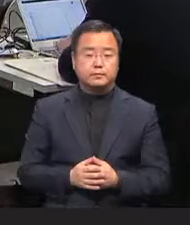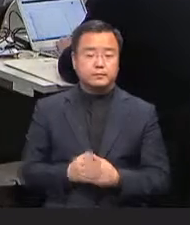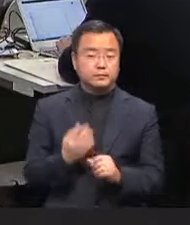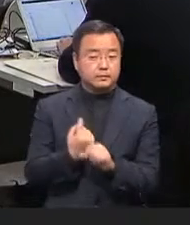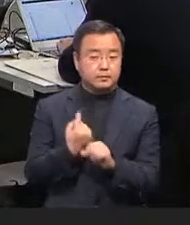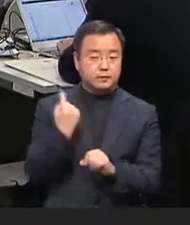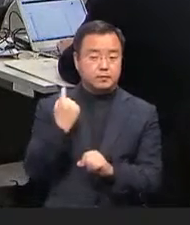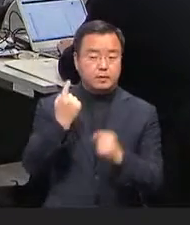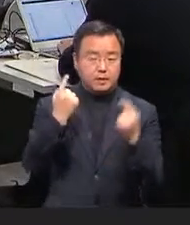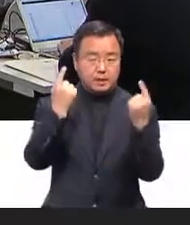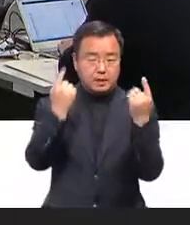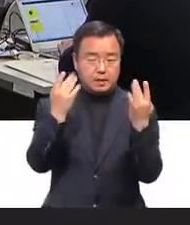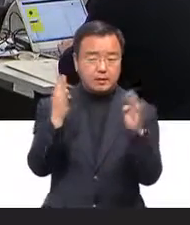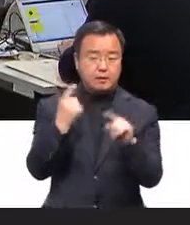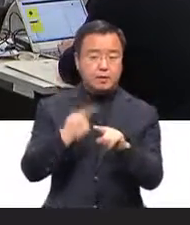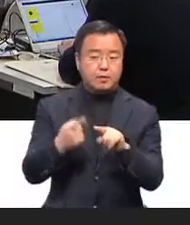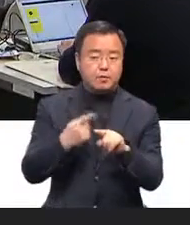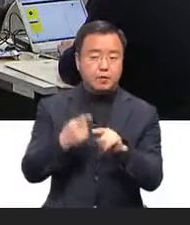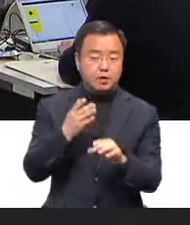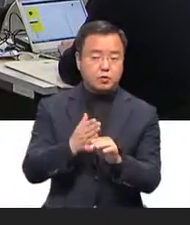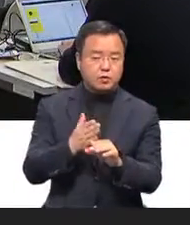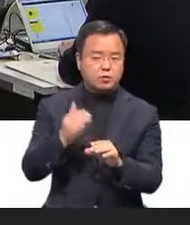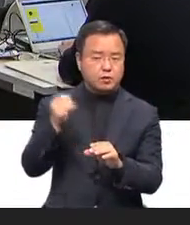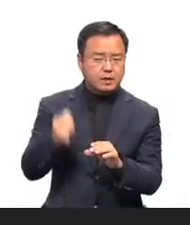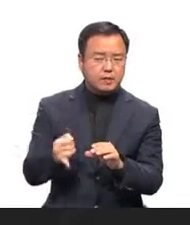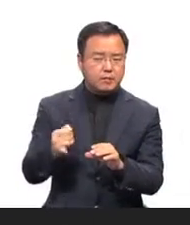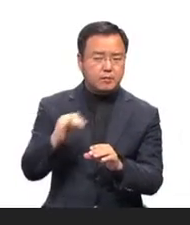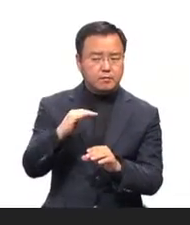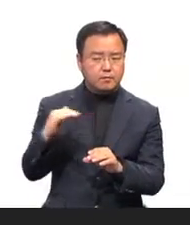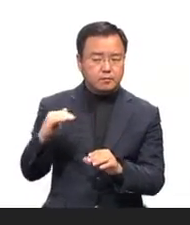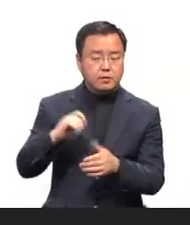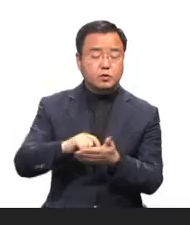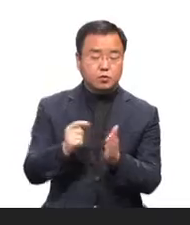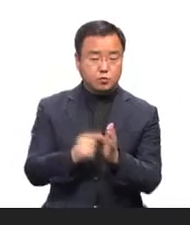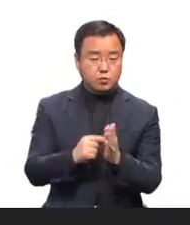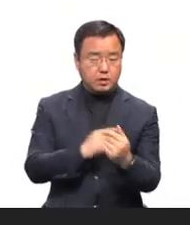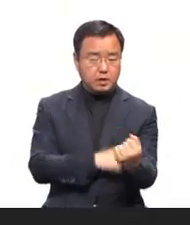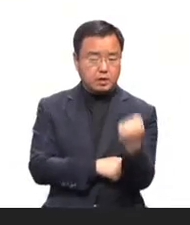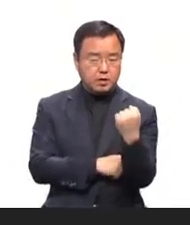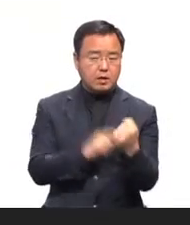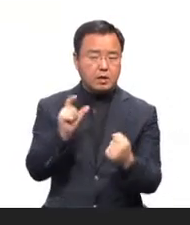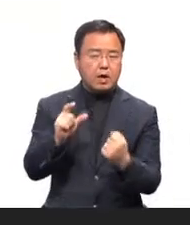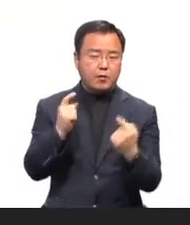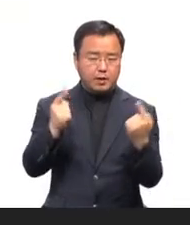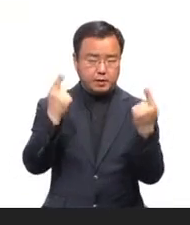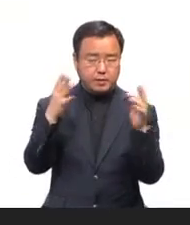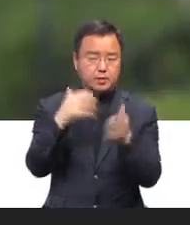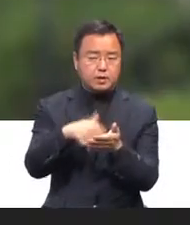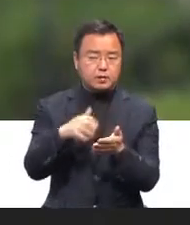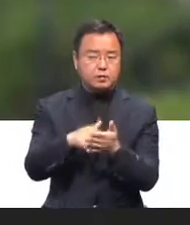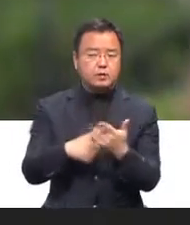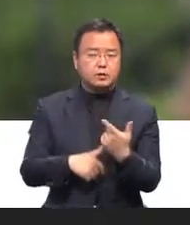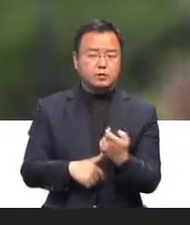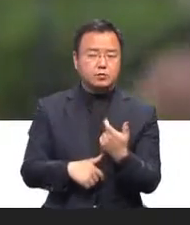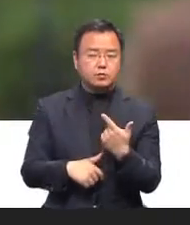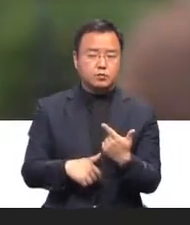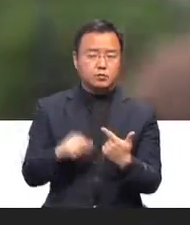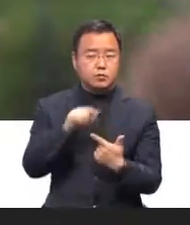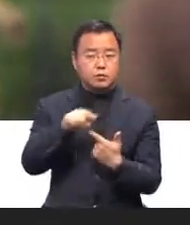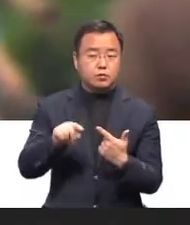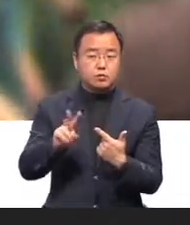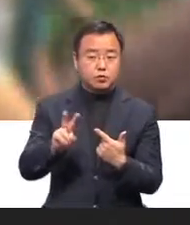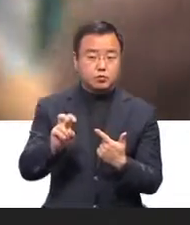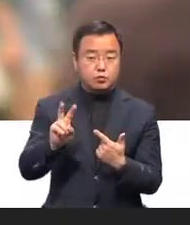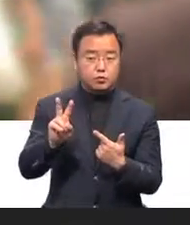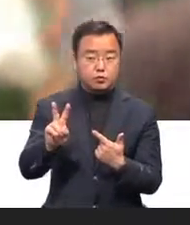진안의 대학 평가에서 하 2권으로 분류될 정원 감축 0 골 받은 역량 강화 대학은 모두 66 꽃 이 가운데 22